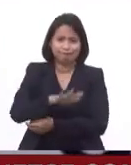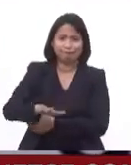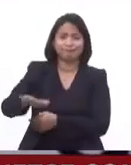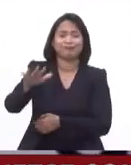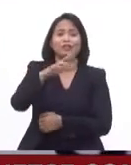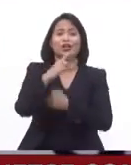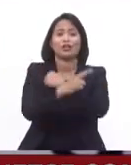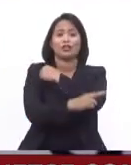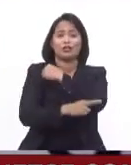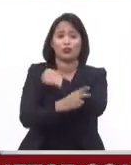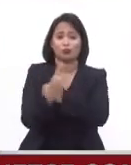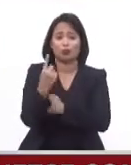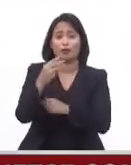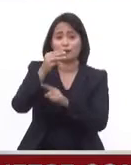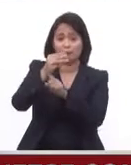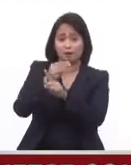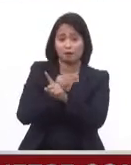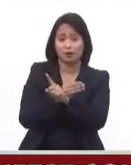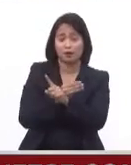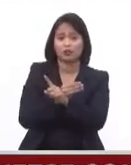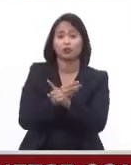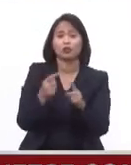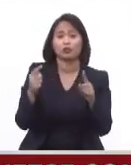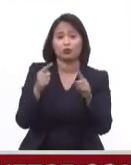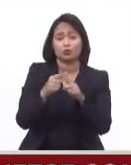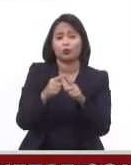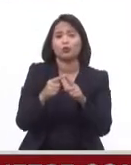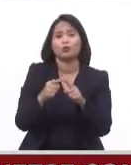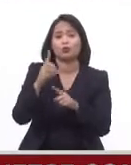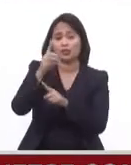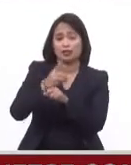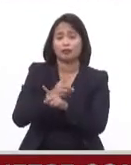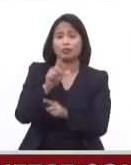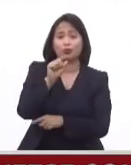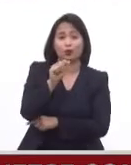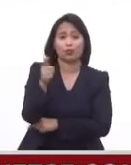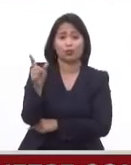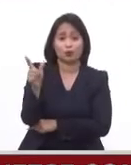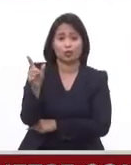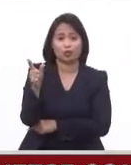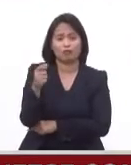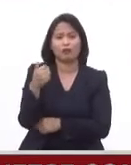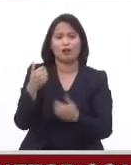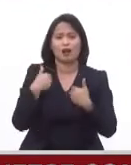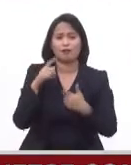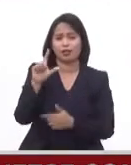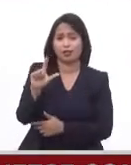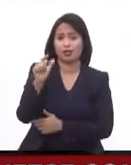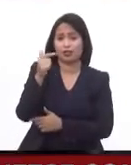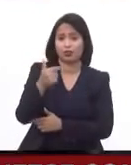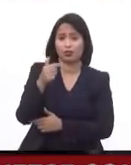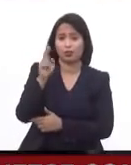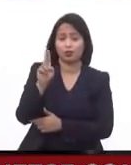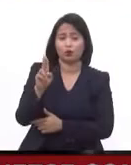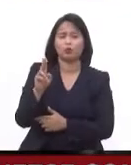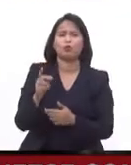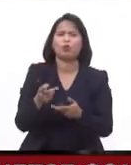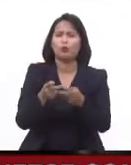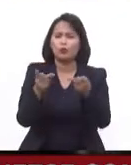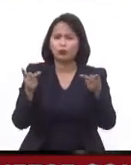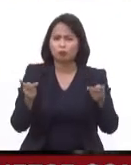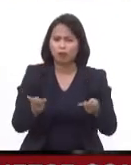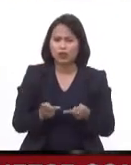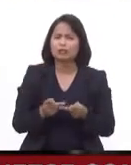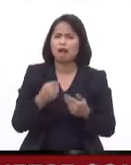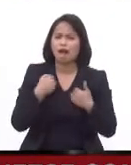simula buwan ng Marso hanggang Disyembre 2021. Sa datos na inilabas ng LGU Dagupan City, sa nabanggit na